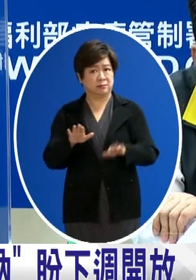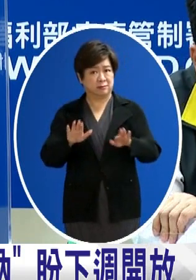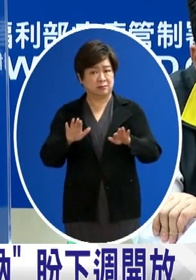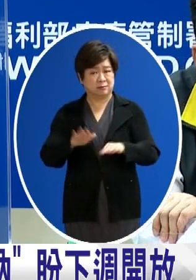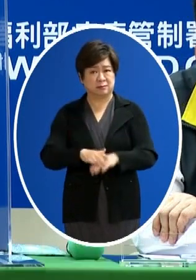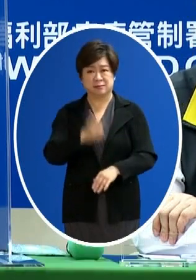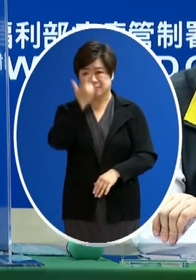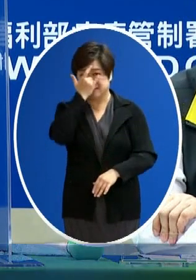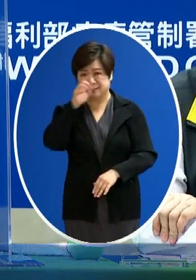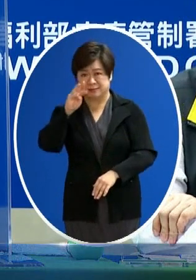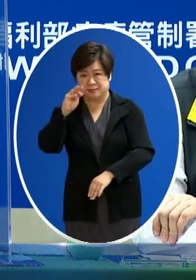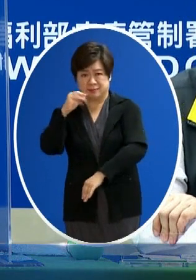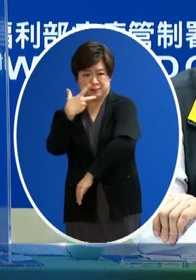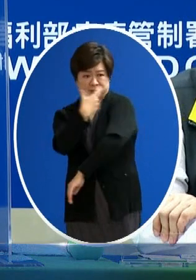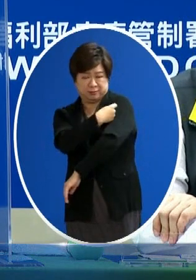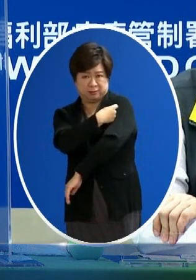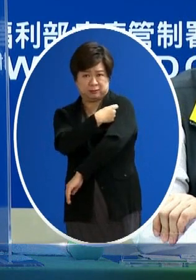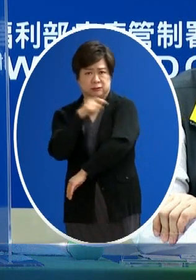接种，外界质疑混打开放慢半拍。这打疫苗，这都是滚动式的检讨，莫德纳。